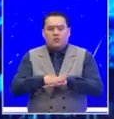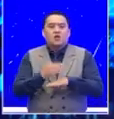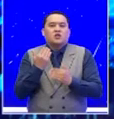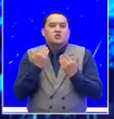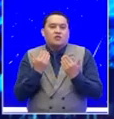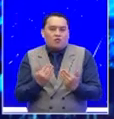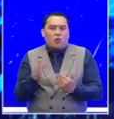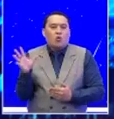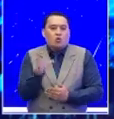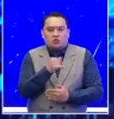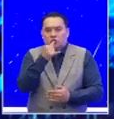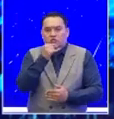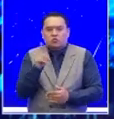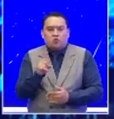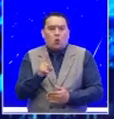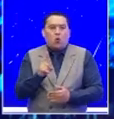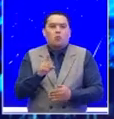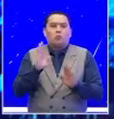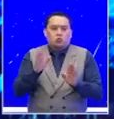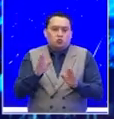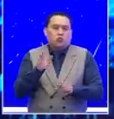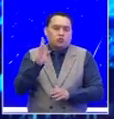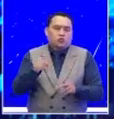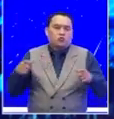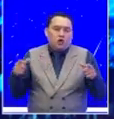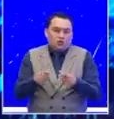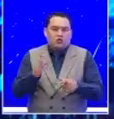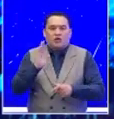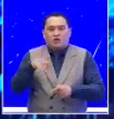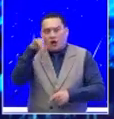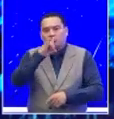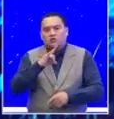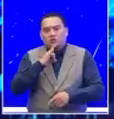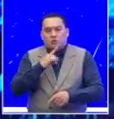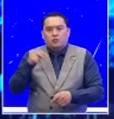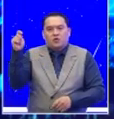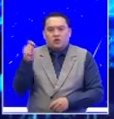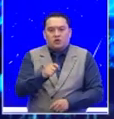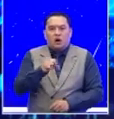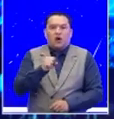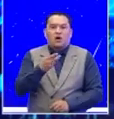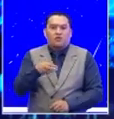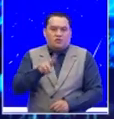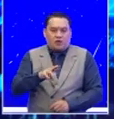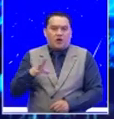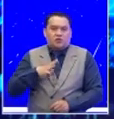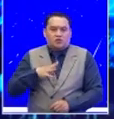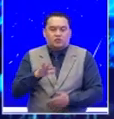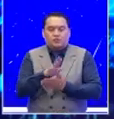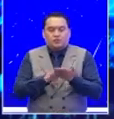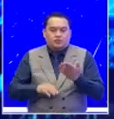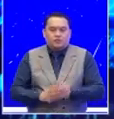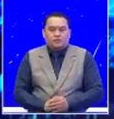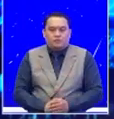области. Но все они, несмотря на все это, будут находиться на карантине. О состоянии казахстанцев, прибывших из Эмиратов, смотрите